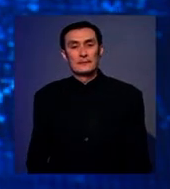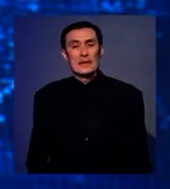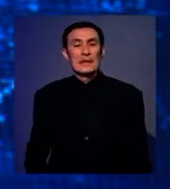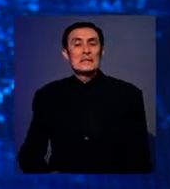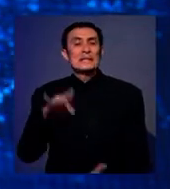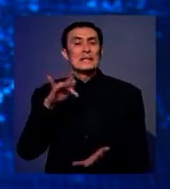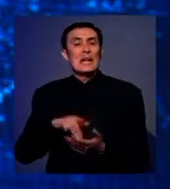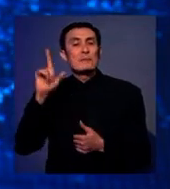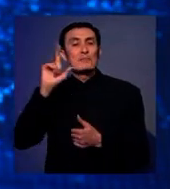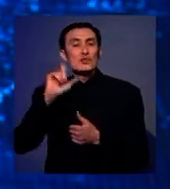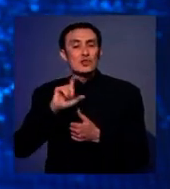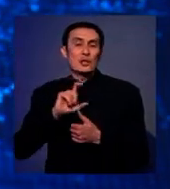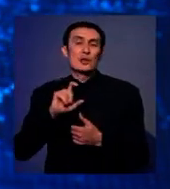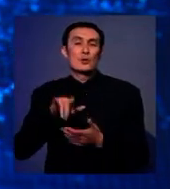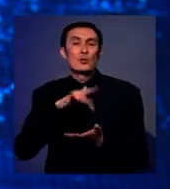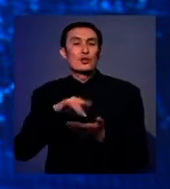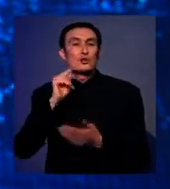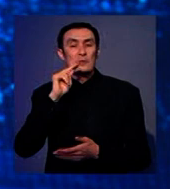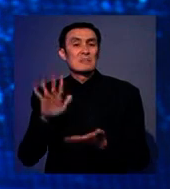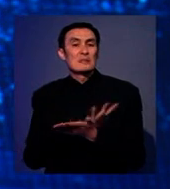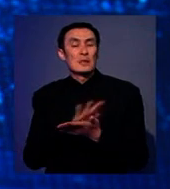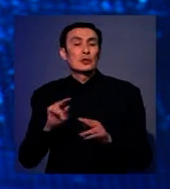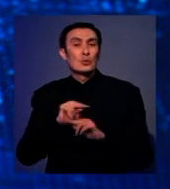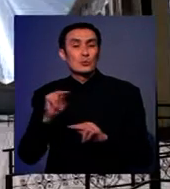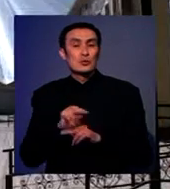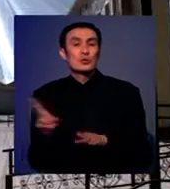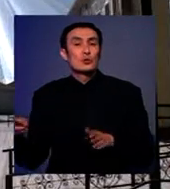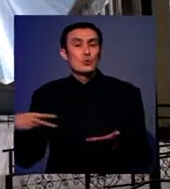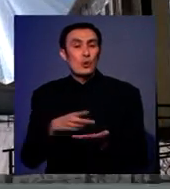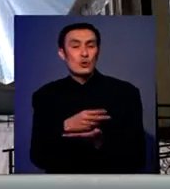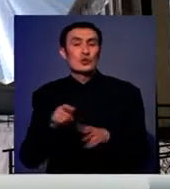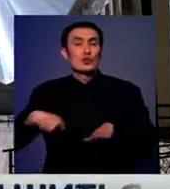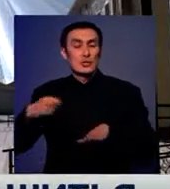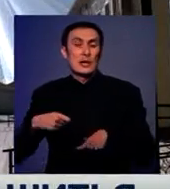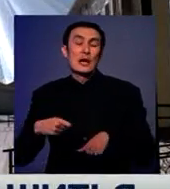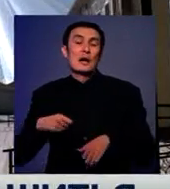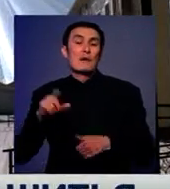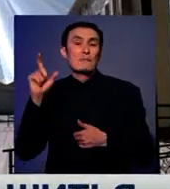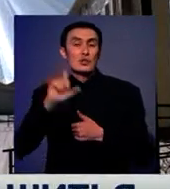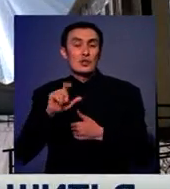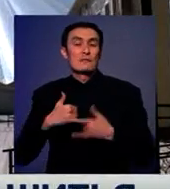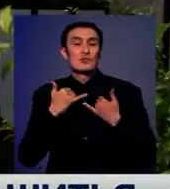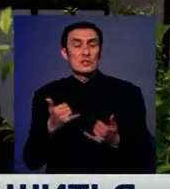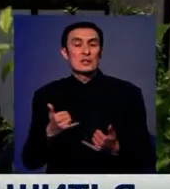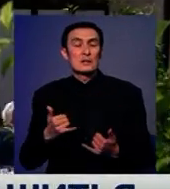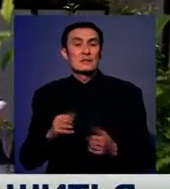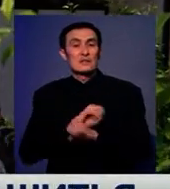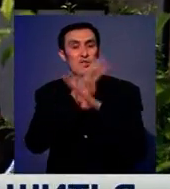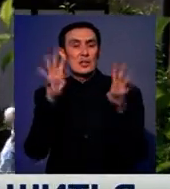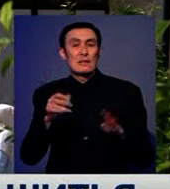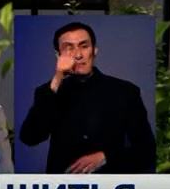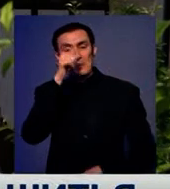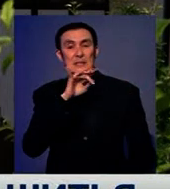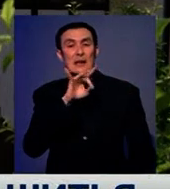При центральной мечети Шымкента открылись бесплатные курсы кройки и шитья. Благородное дело коллектив мечети инициировал в честь священного месяца